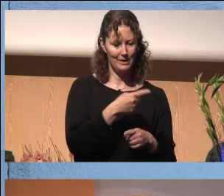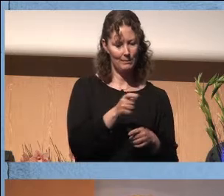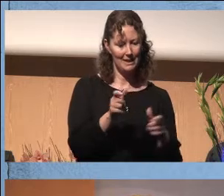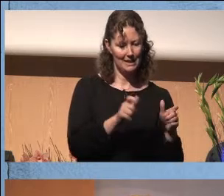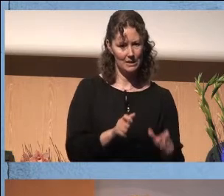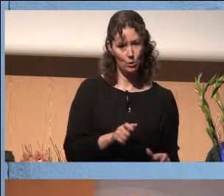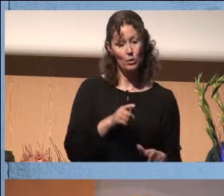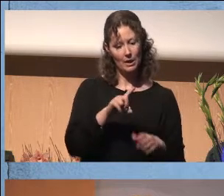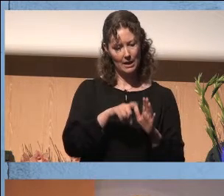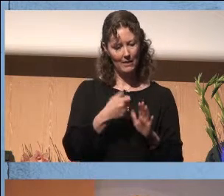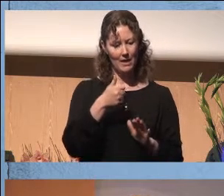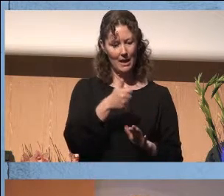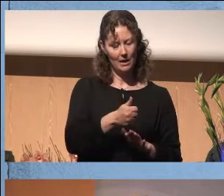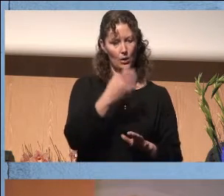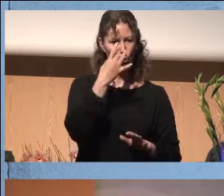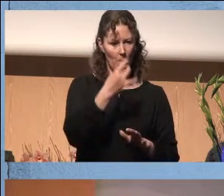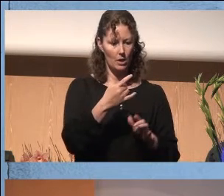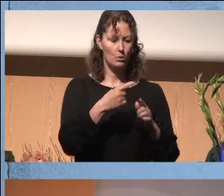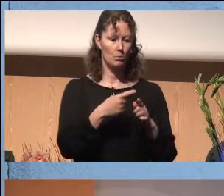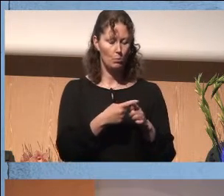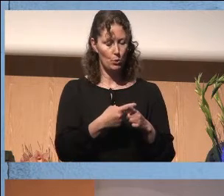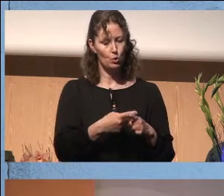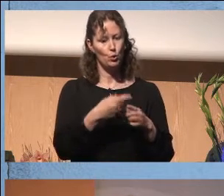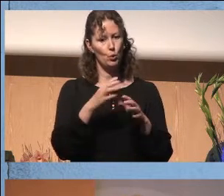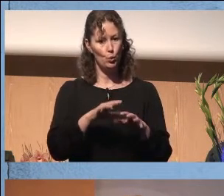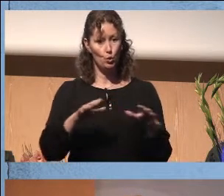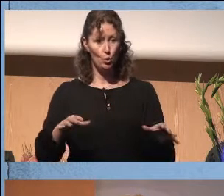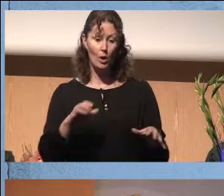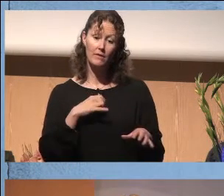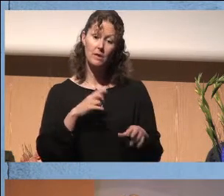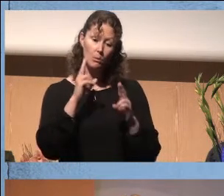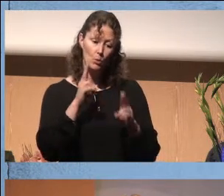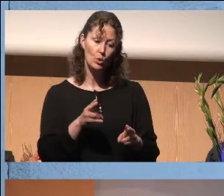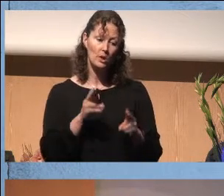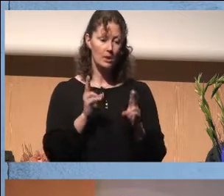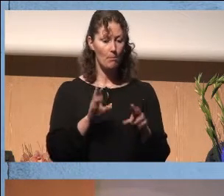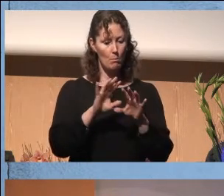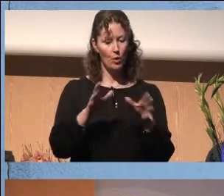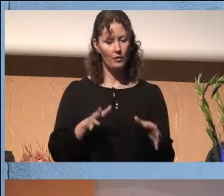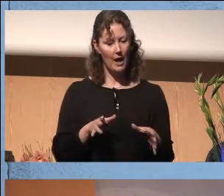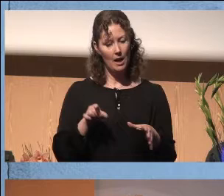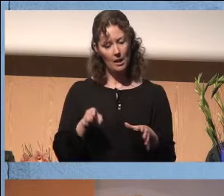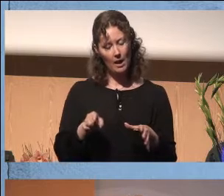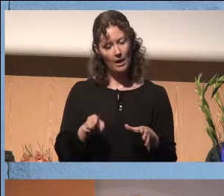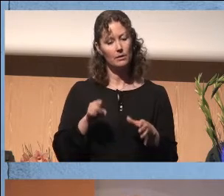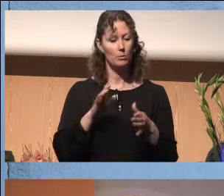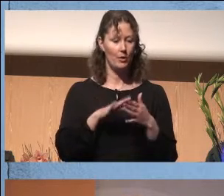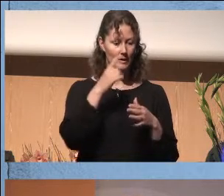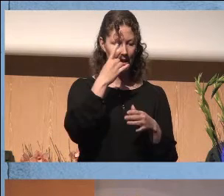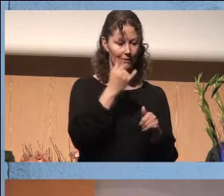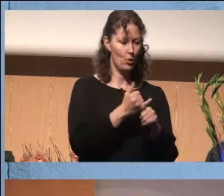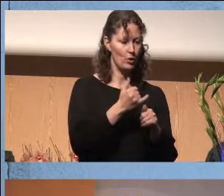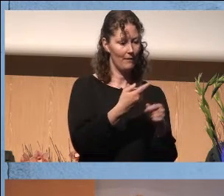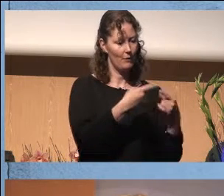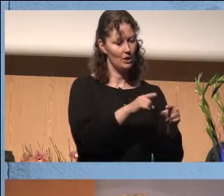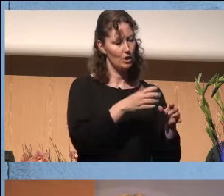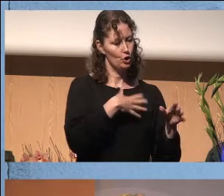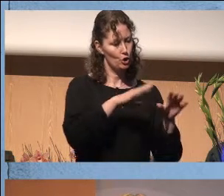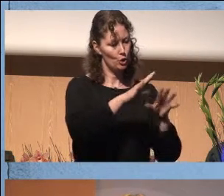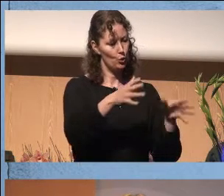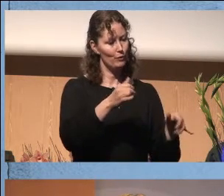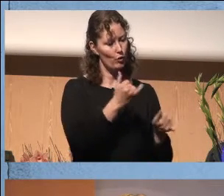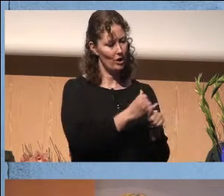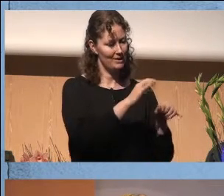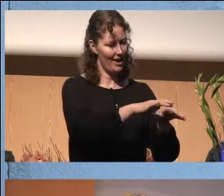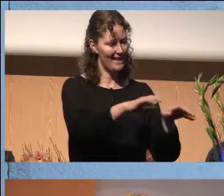eget kompetanse og utstyr. Hvis vi kan bruke den samme modellen for å tenke på hvordan ulike deler av sykehus skal rigges, så kan